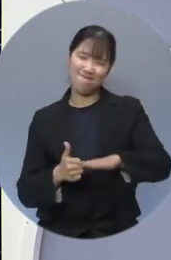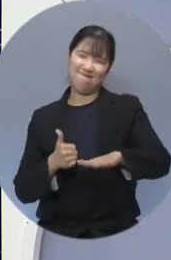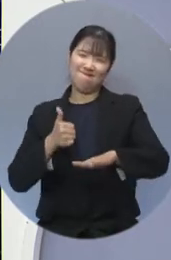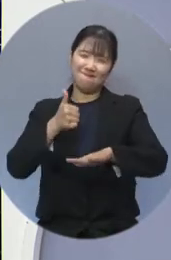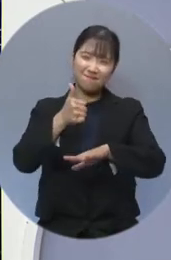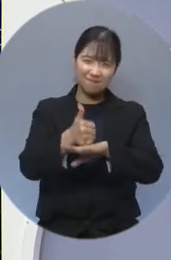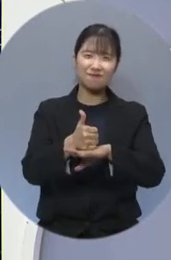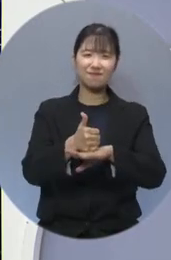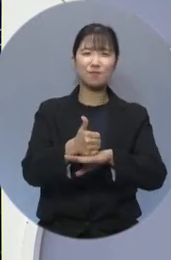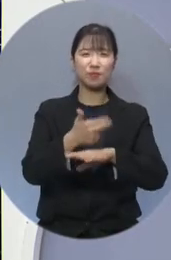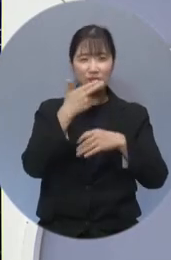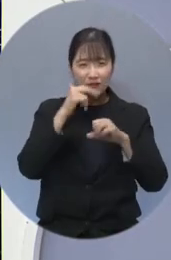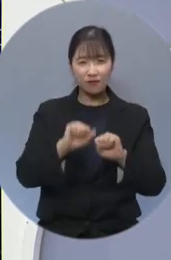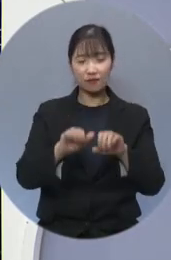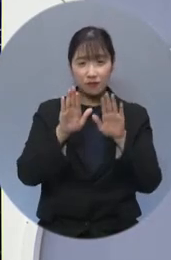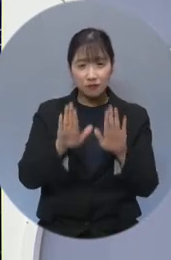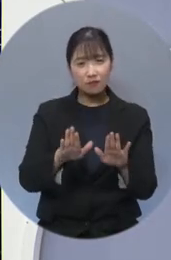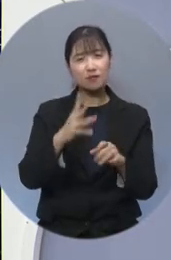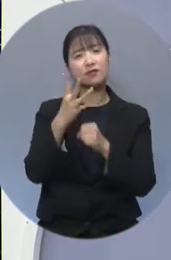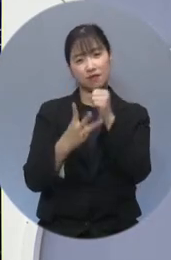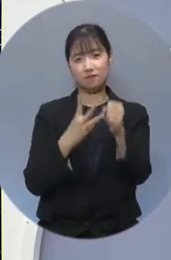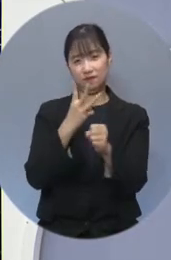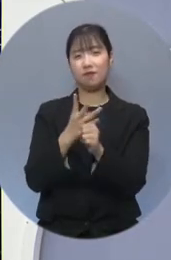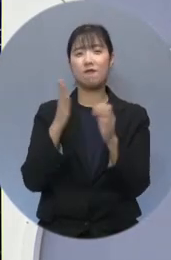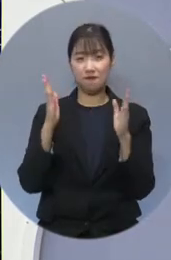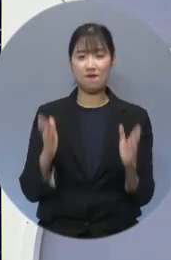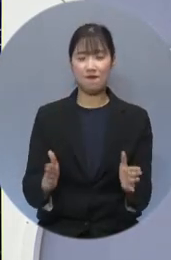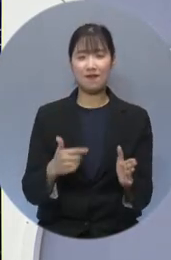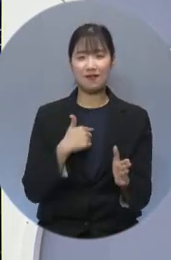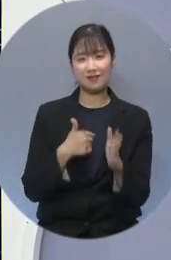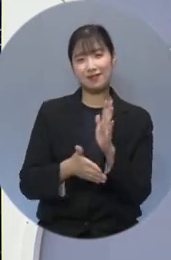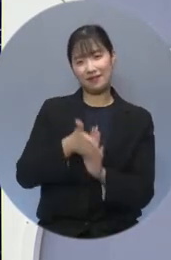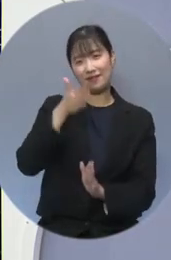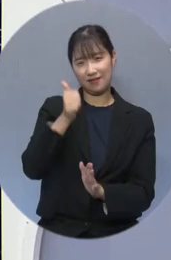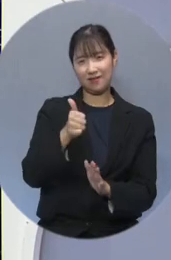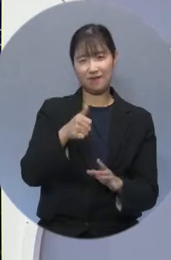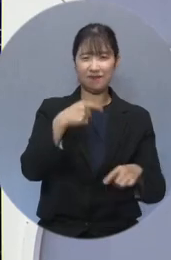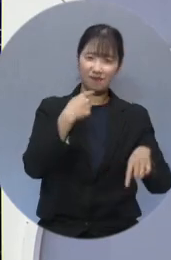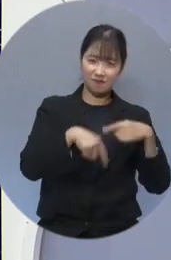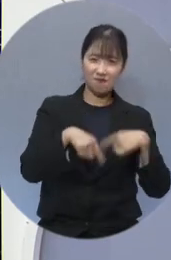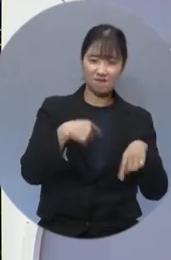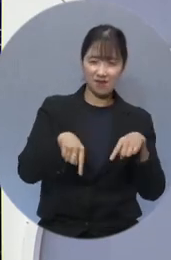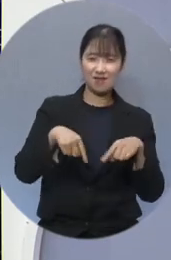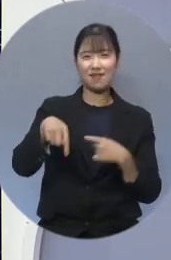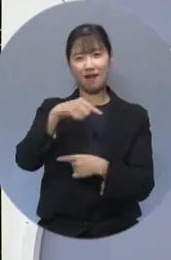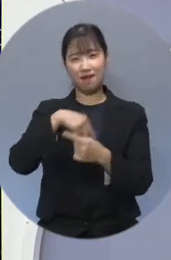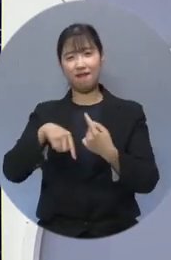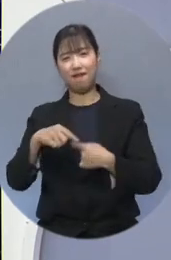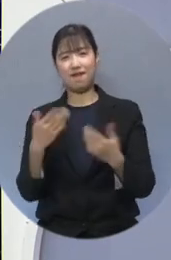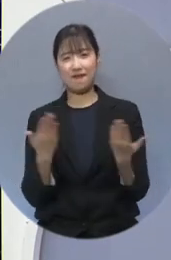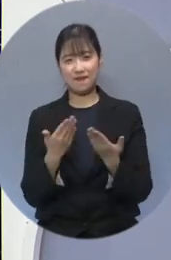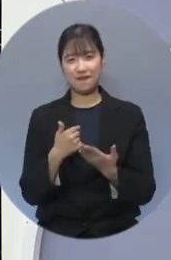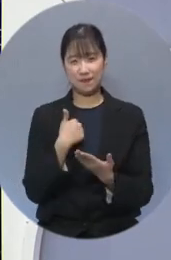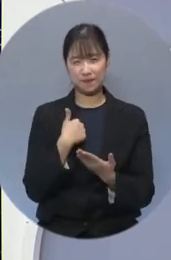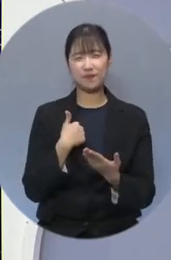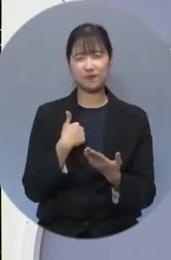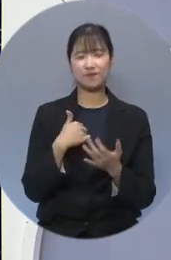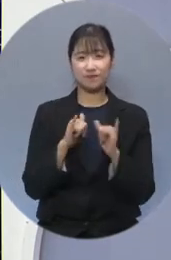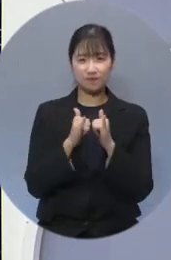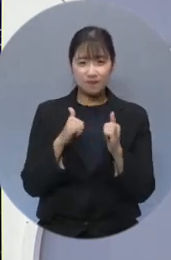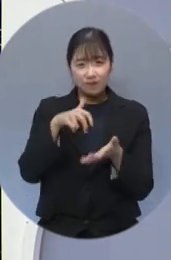근데 지금 이제 3년 정도 지자체장을 정치인에서 또 행정가로 변신을